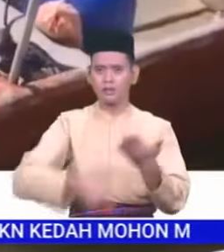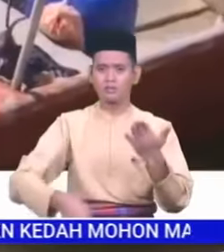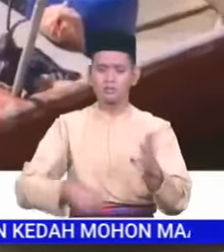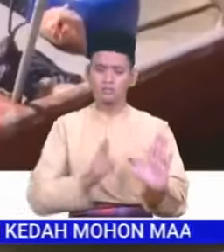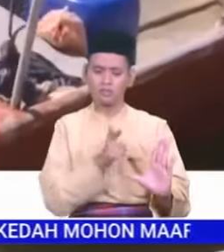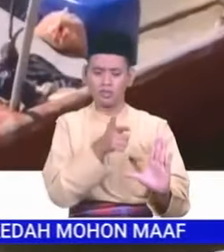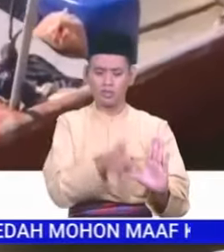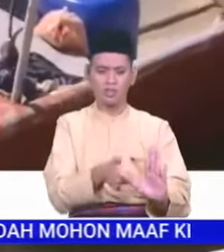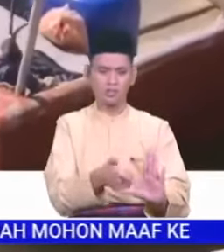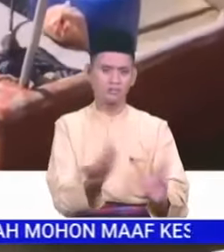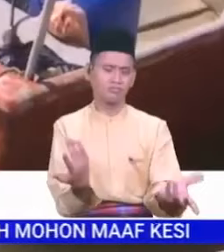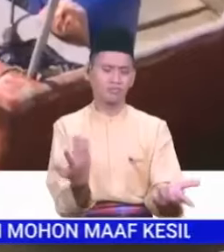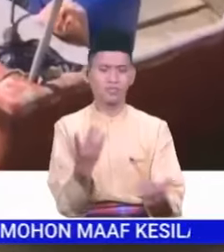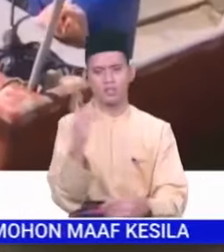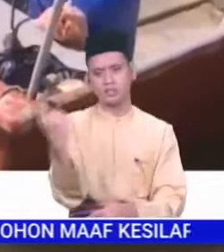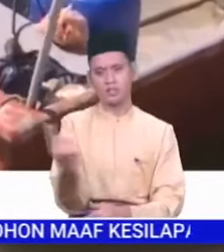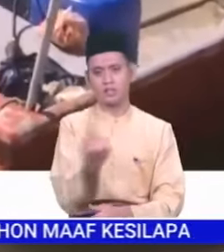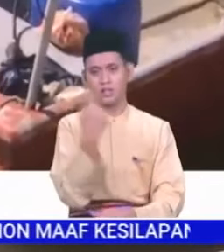tidak menyentuh